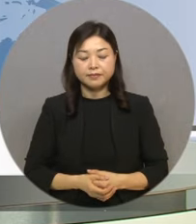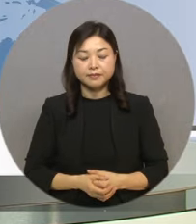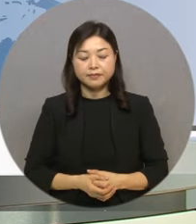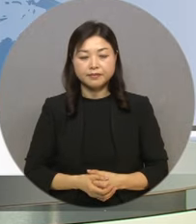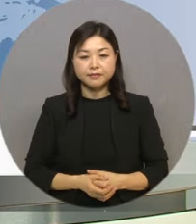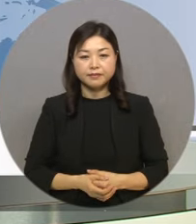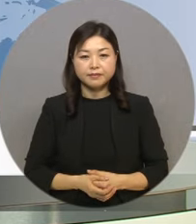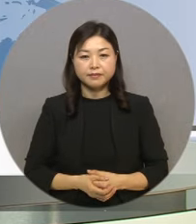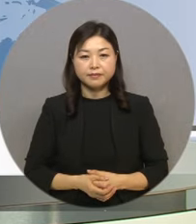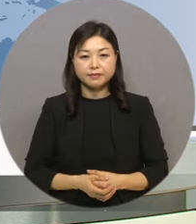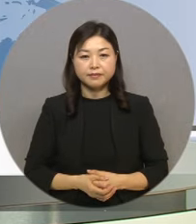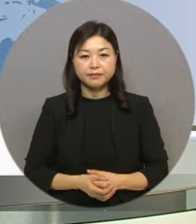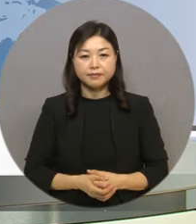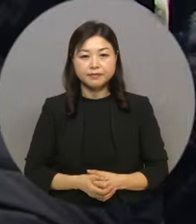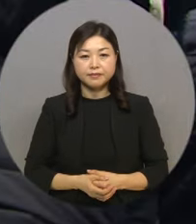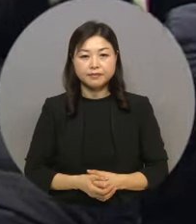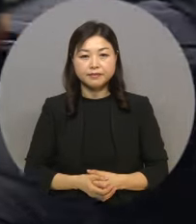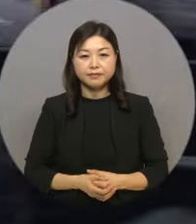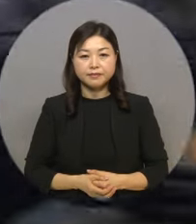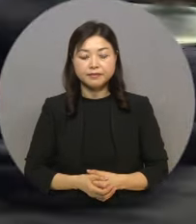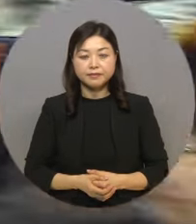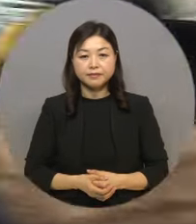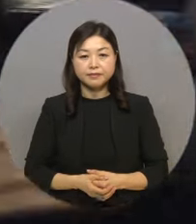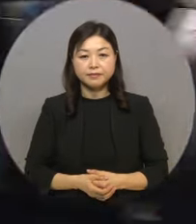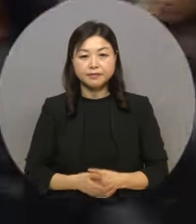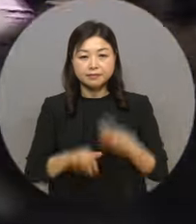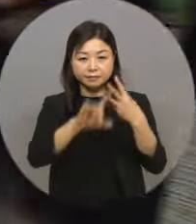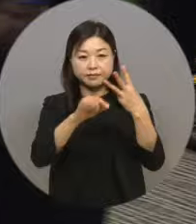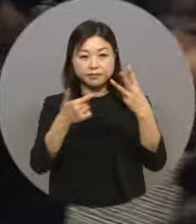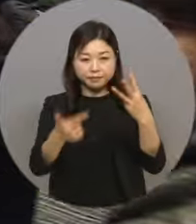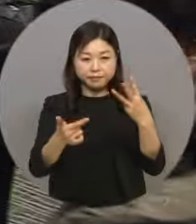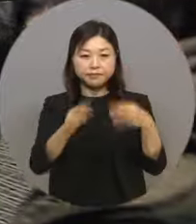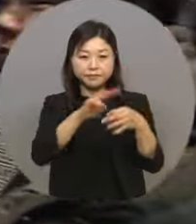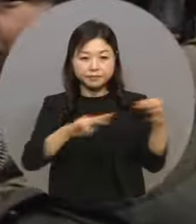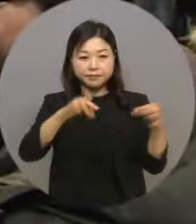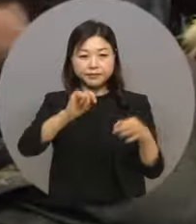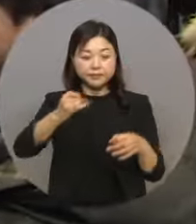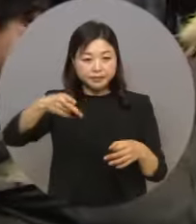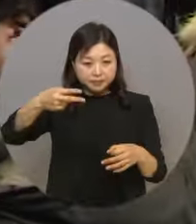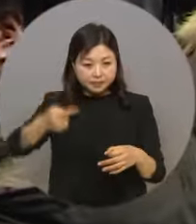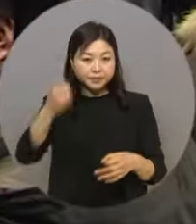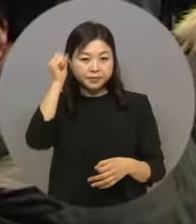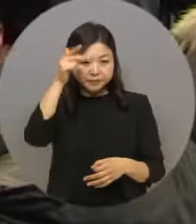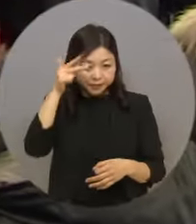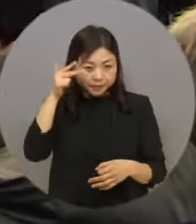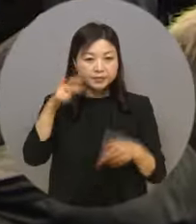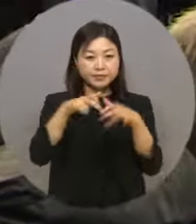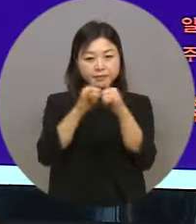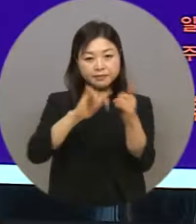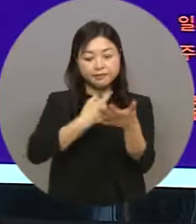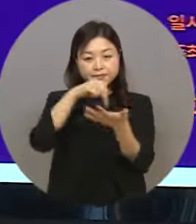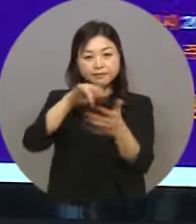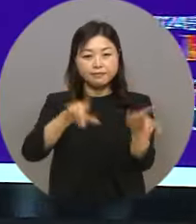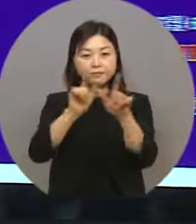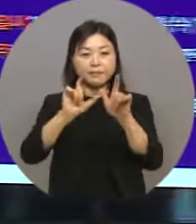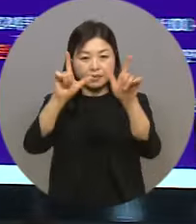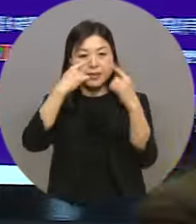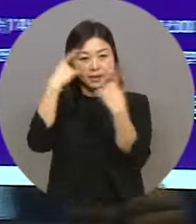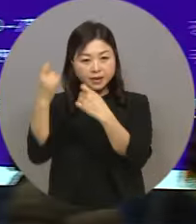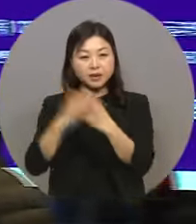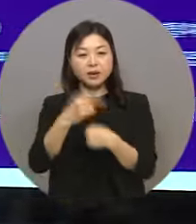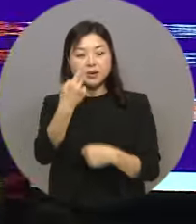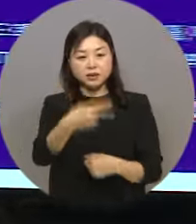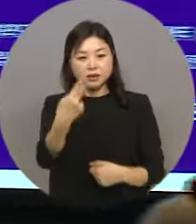기자가 전합니다 지난 3월 6일 여의도 글래드 호텔에서 장애인 자립 생활의 날을 기념해